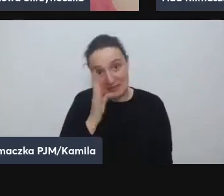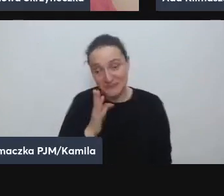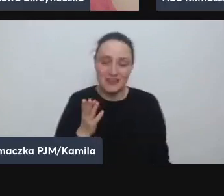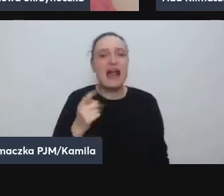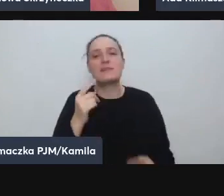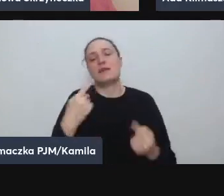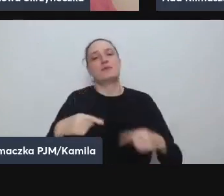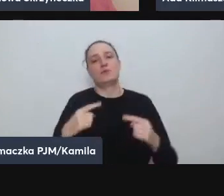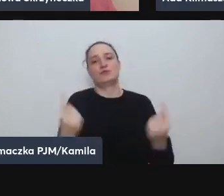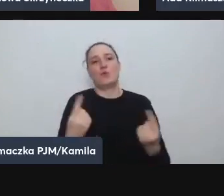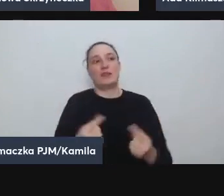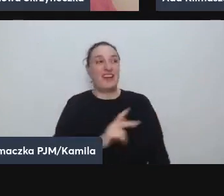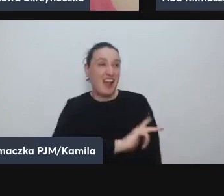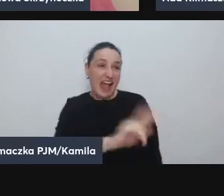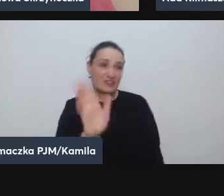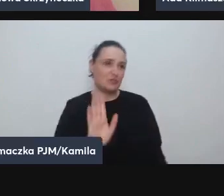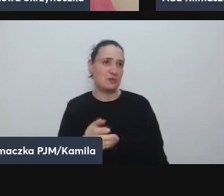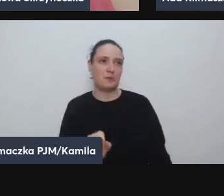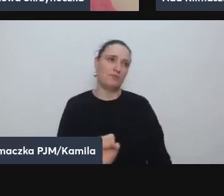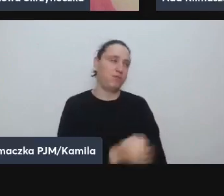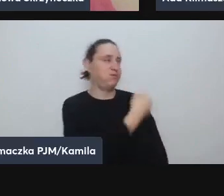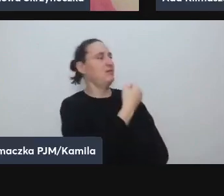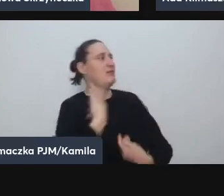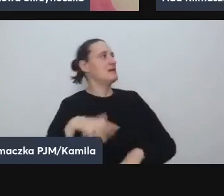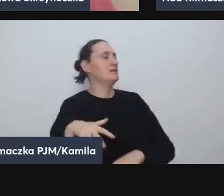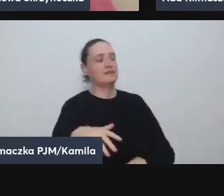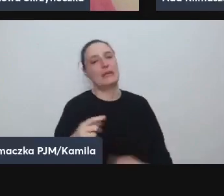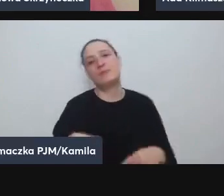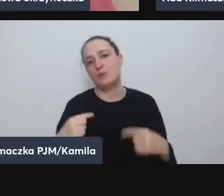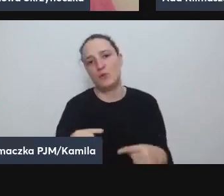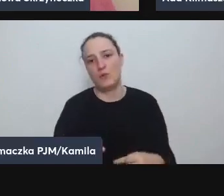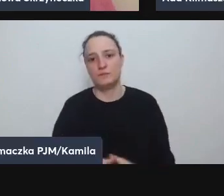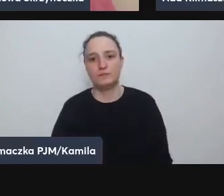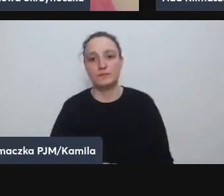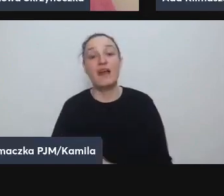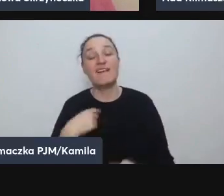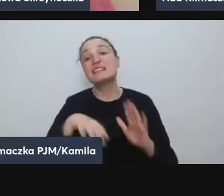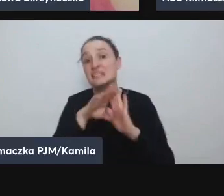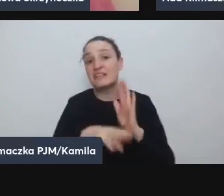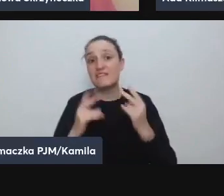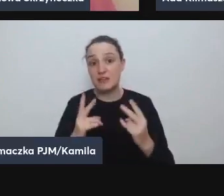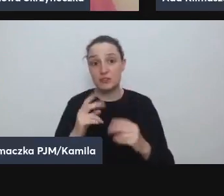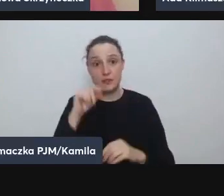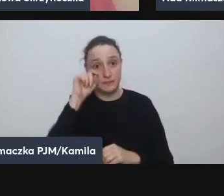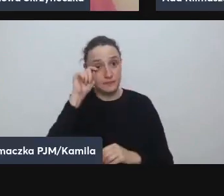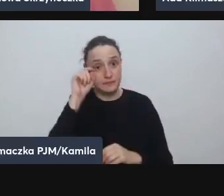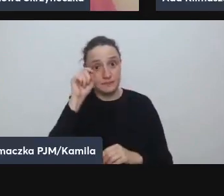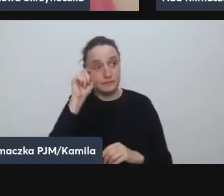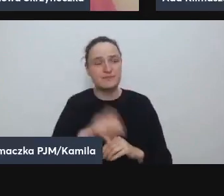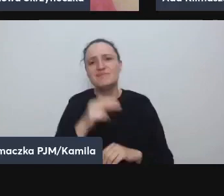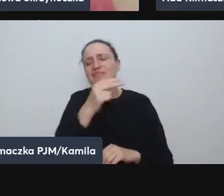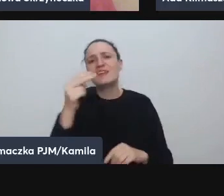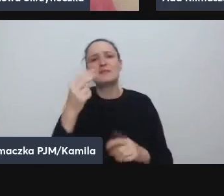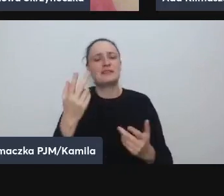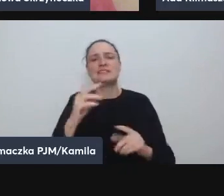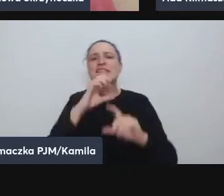takiej sytuacji, żeby wszyscy się wypieli. A myślę też, że ta zasada jest naprawdę bardzo ważna też w kontekście całej edukacji seksualnej, bo jeżeli